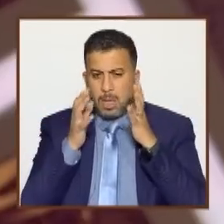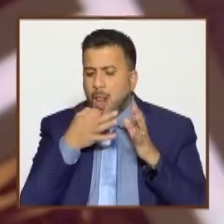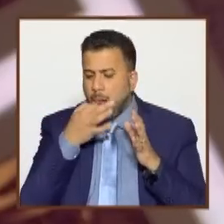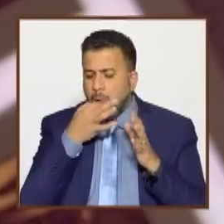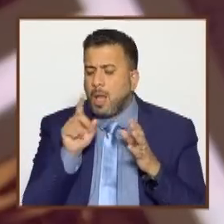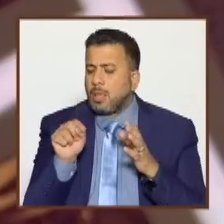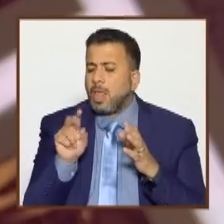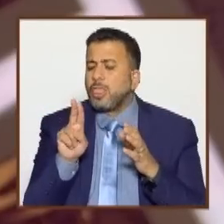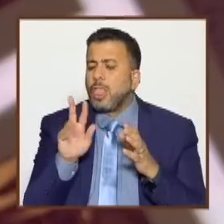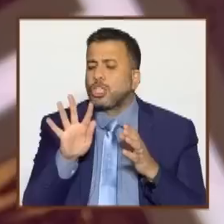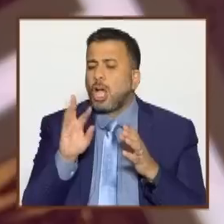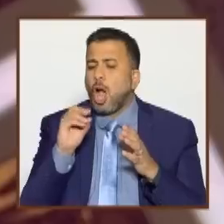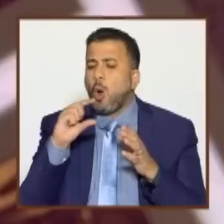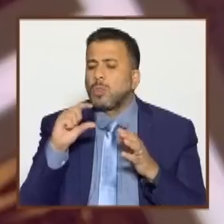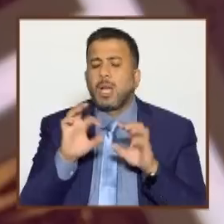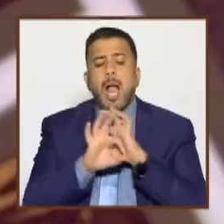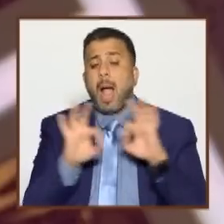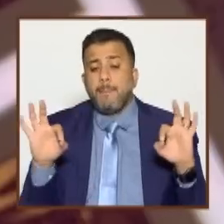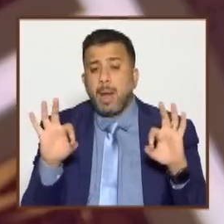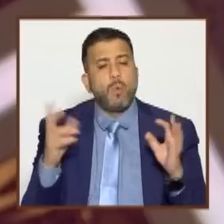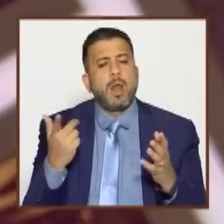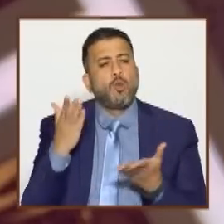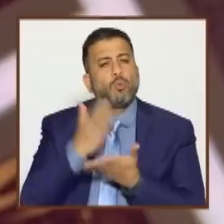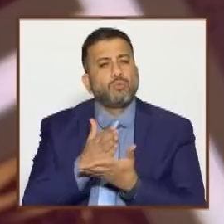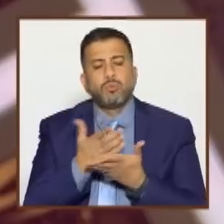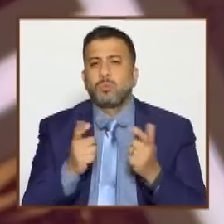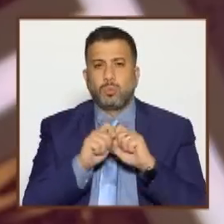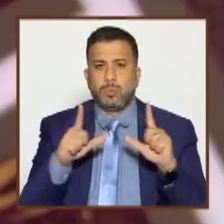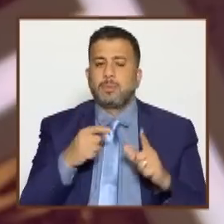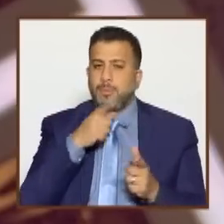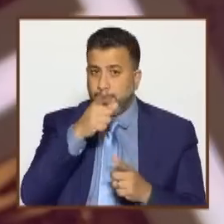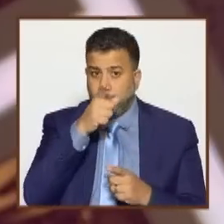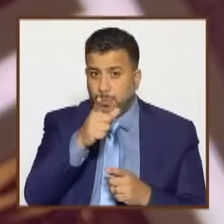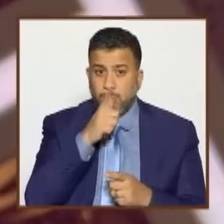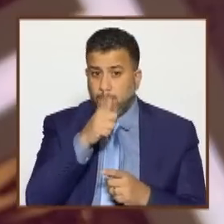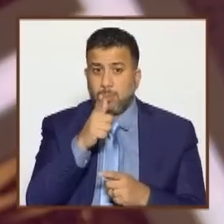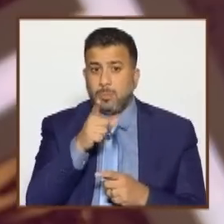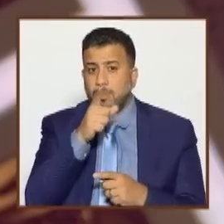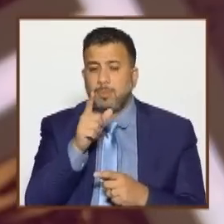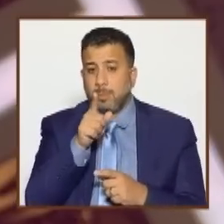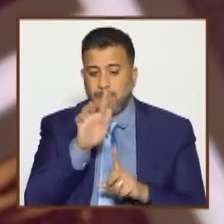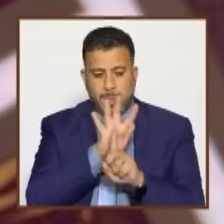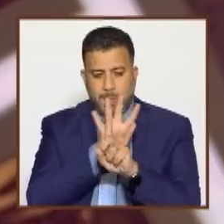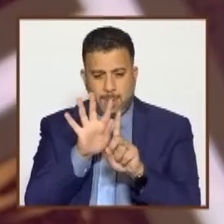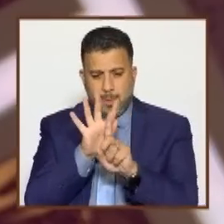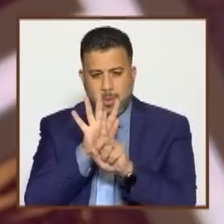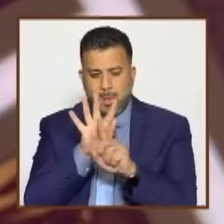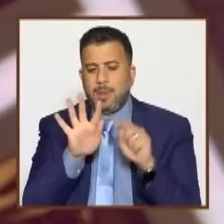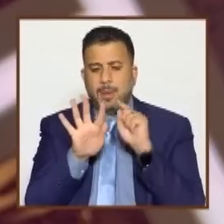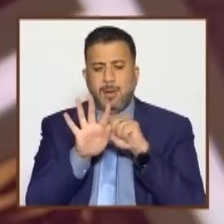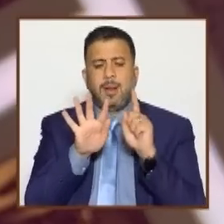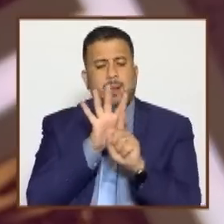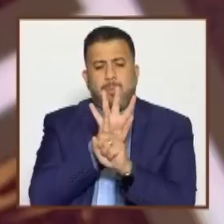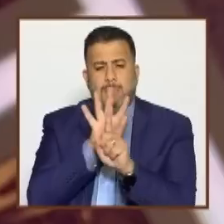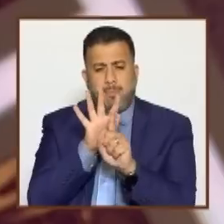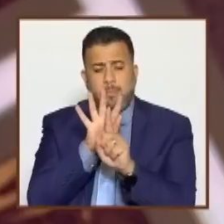الإبراهيمية؟ أبو خالد بارك الله فيك، بالنسبة لحالتك أنت تسمى مسبوقا، مسبوق،